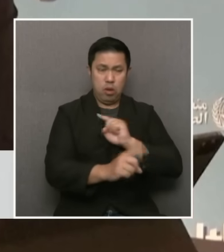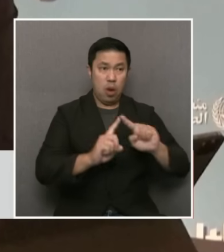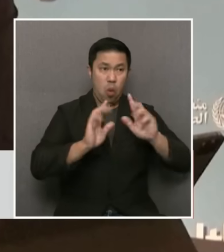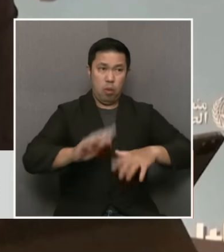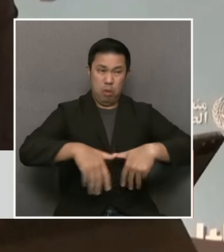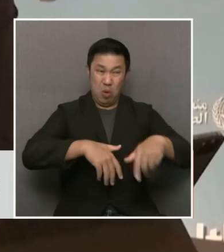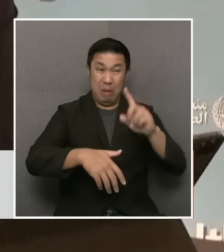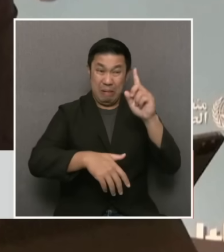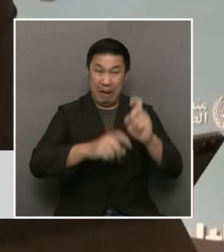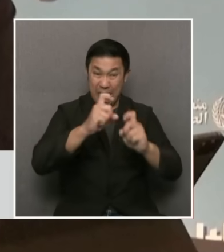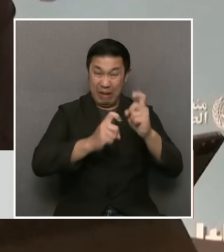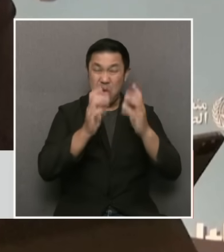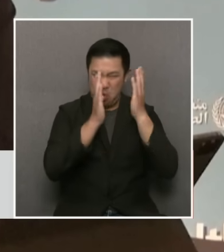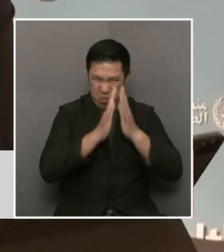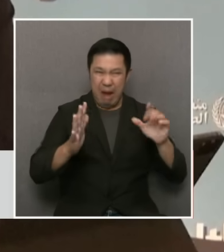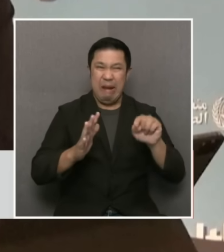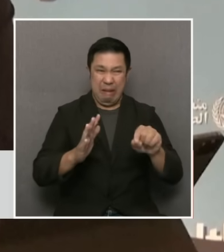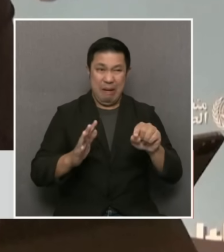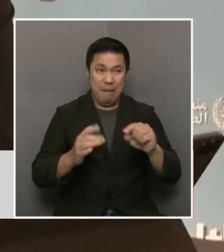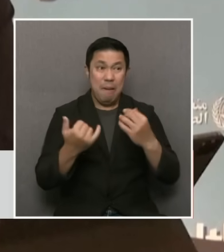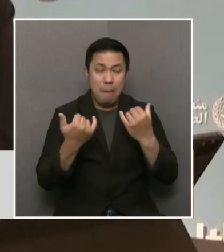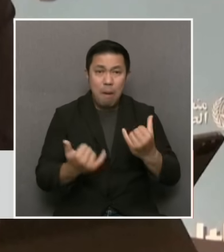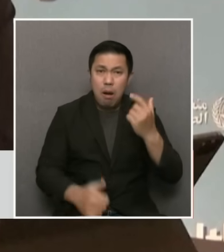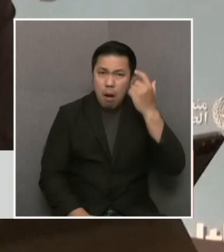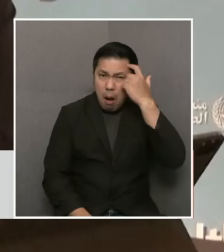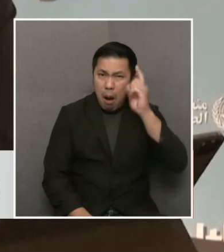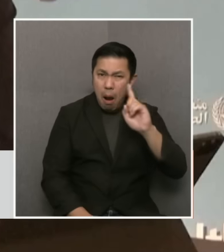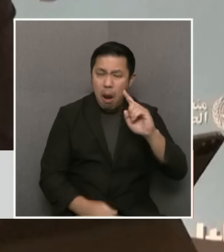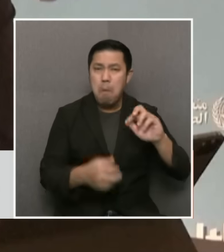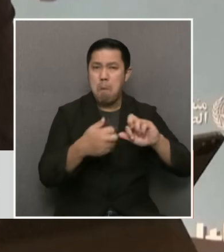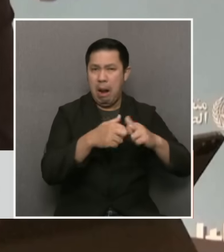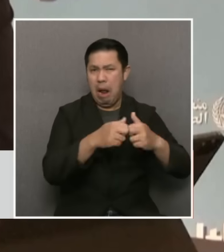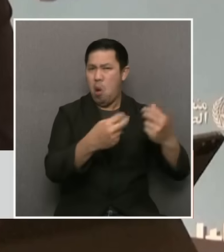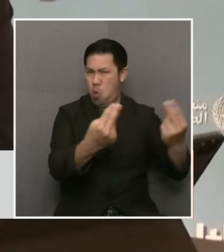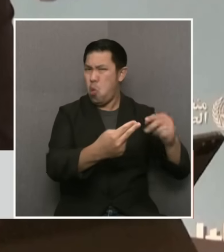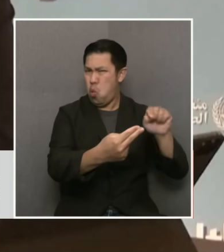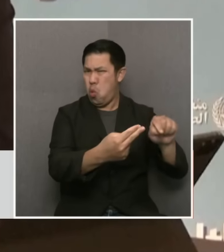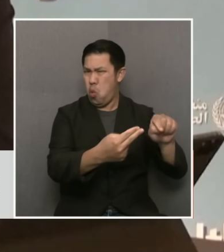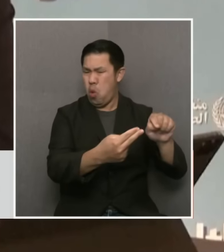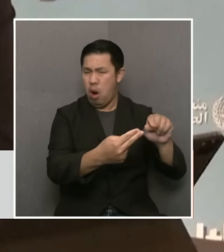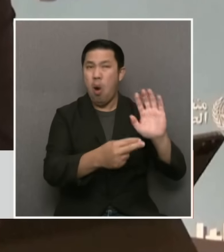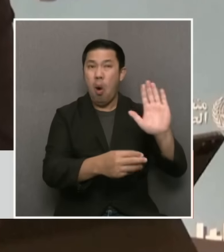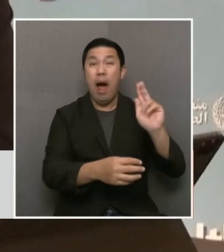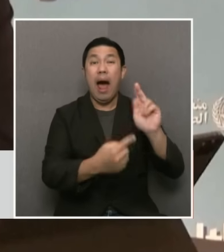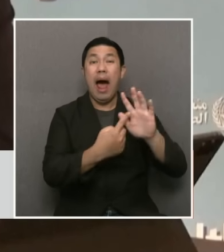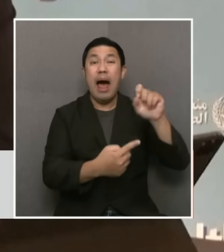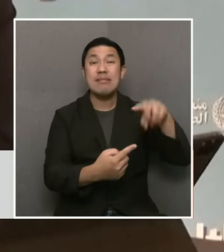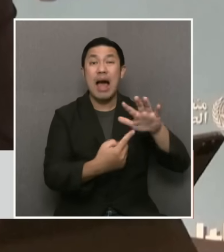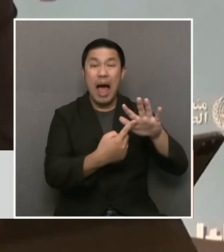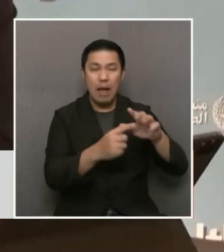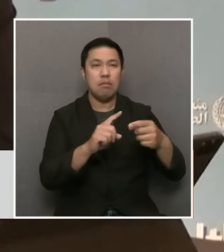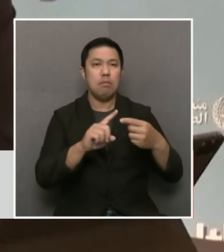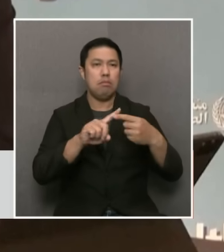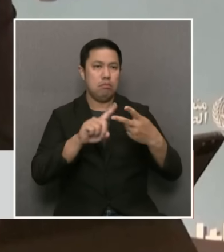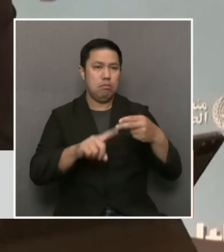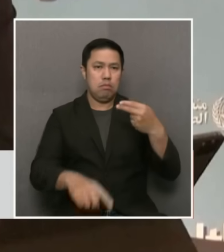เสียชีวิตเป็นจำนวนมากเมื่อพิจารณาจากสถานการณ์สู้รบที่เป็นอยู่ณขณะนี้ในฉนวนกาซาและ WHO